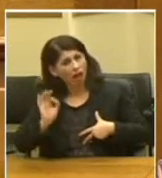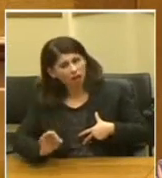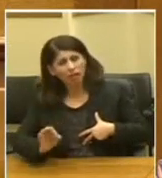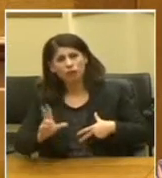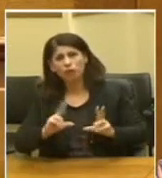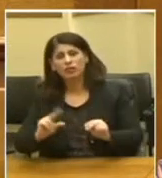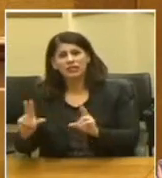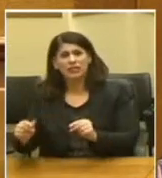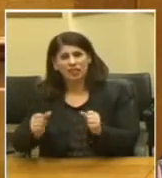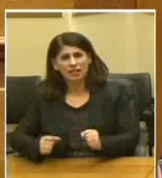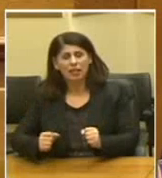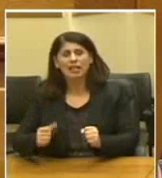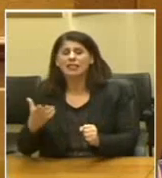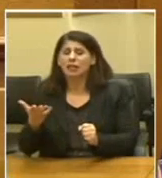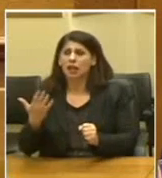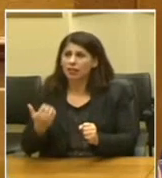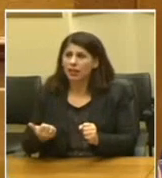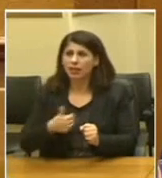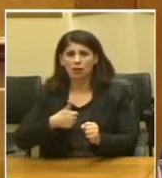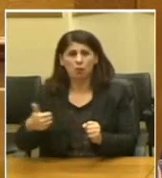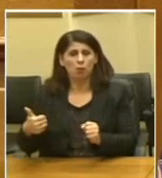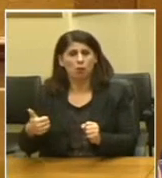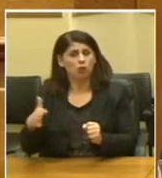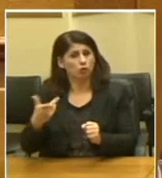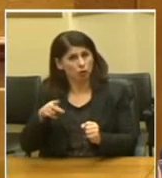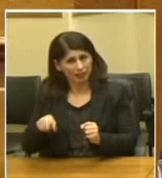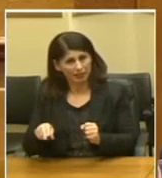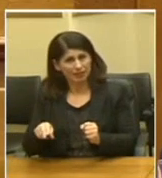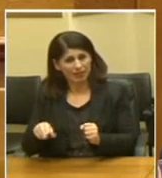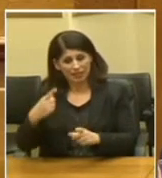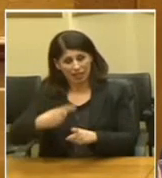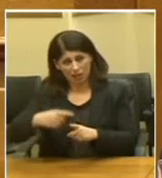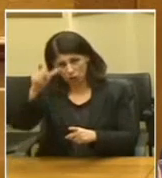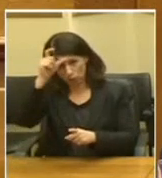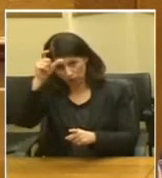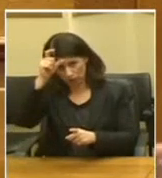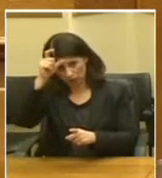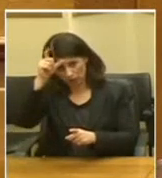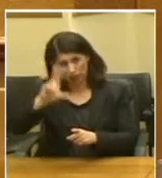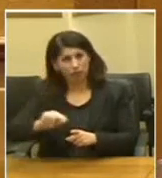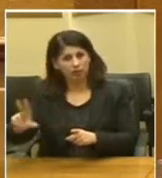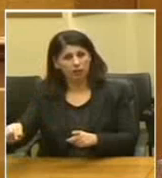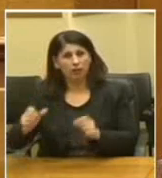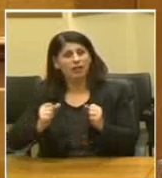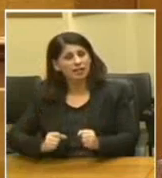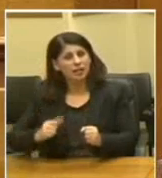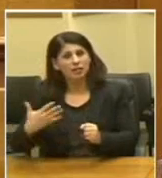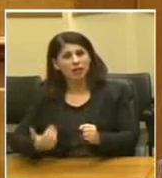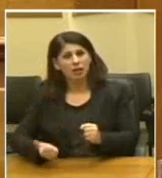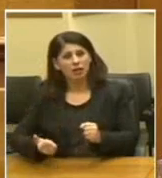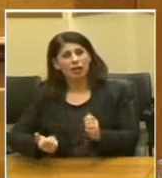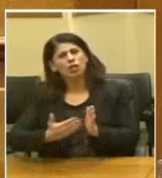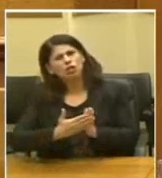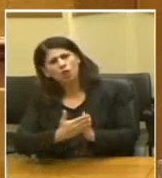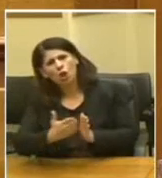δεν την κρατάτε μονάχα σε ό,τι αφορά τα ελληνοτουρκικά. Την ίδια ακριβώς στάση κρατάτε και σε όλα τα